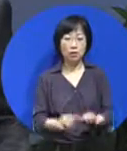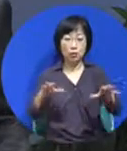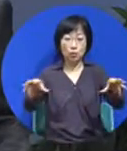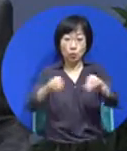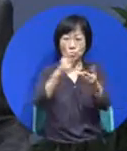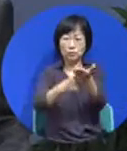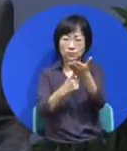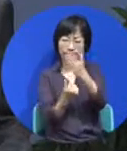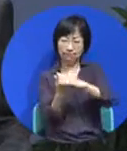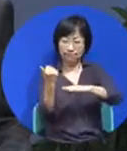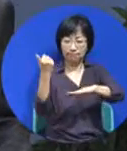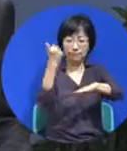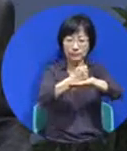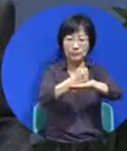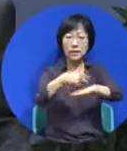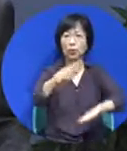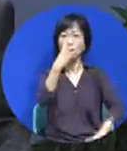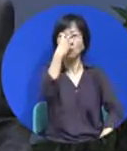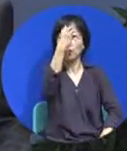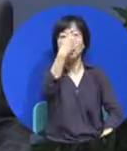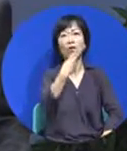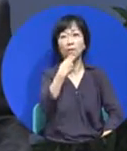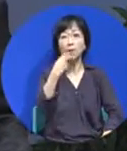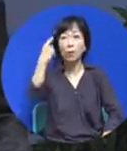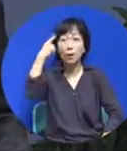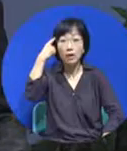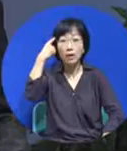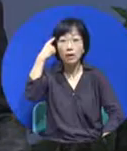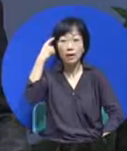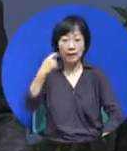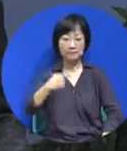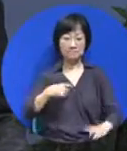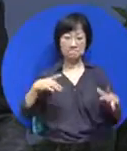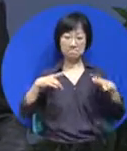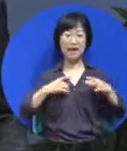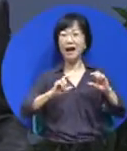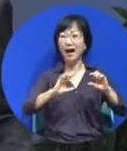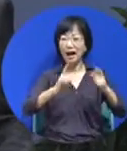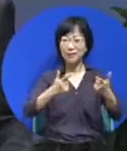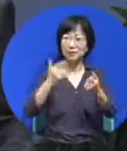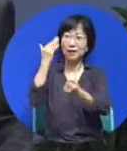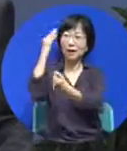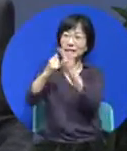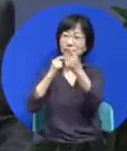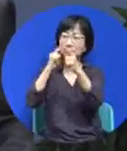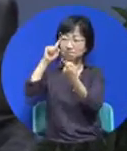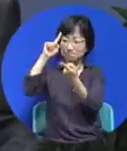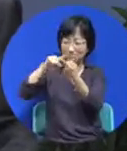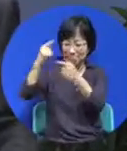Egypt, he was not arrogant. 왜냐? 말씀이 성취니까요. Why was that? Because it was the word being 그렇죠. fulfilled.